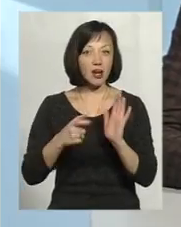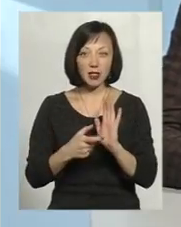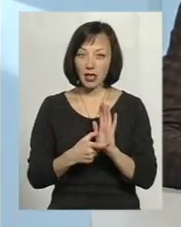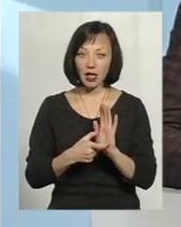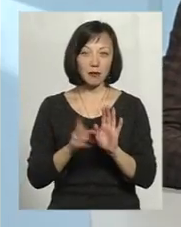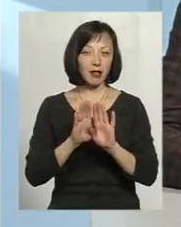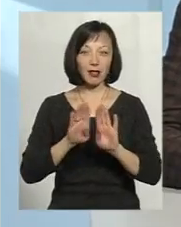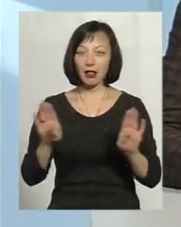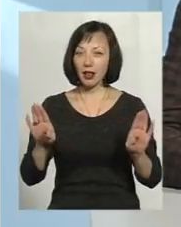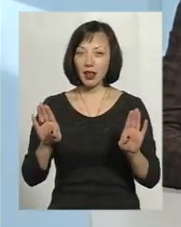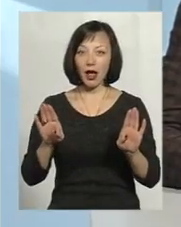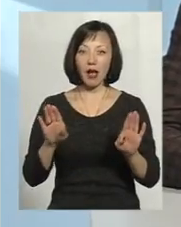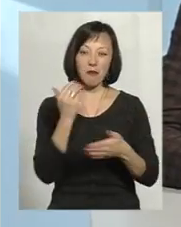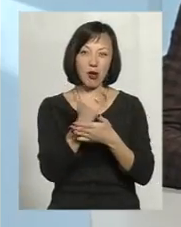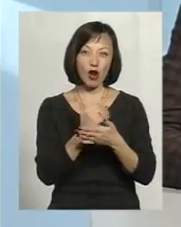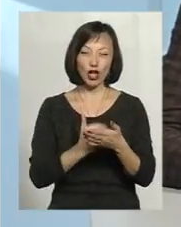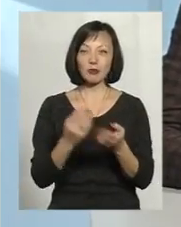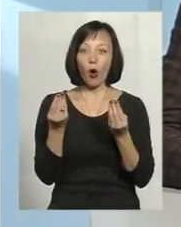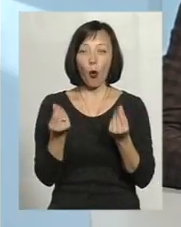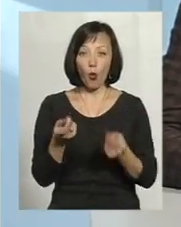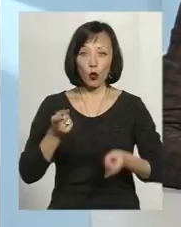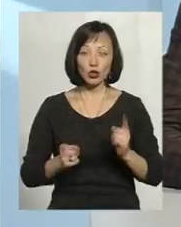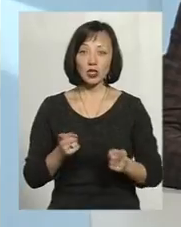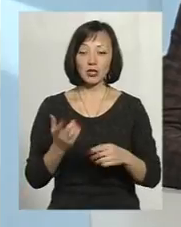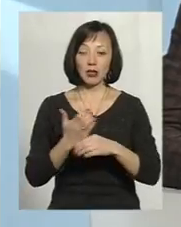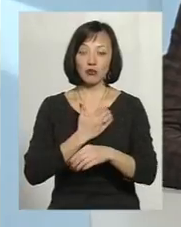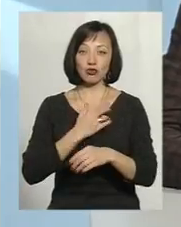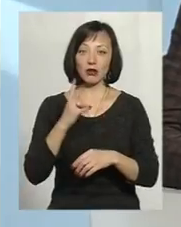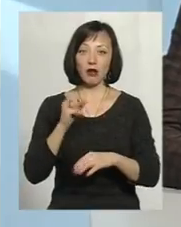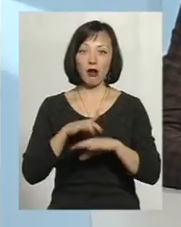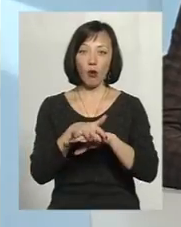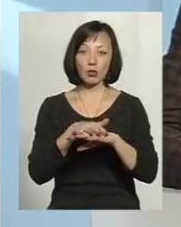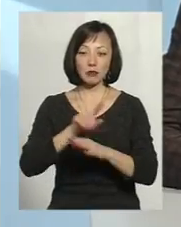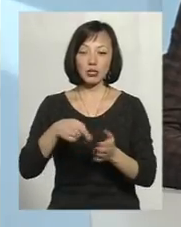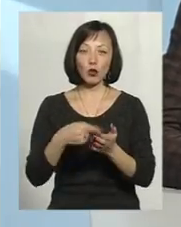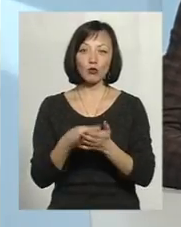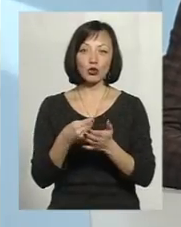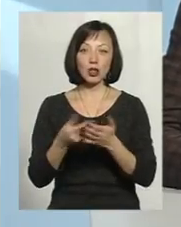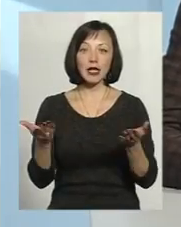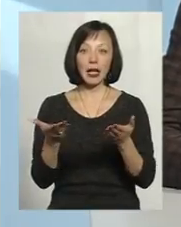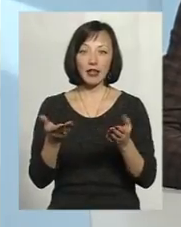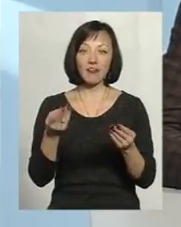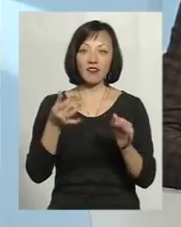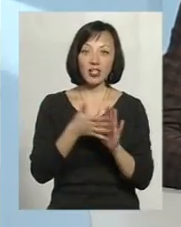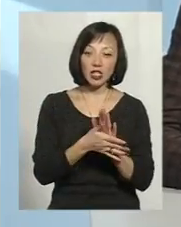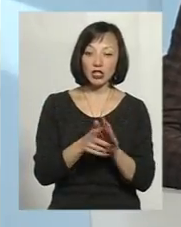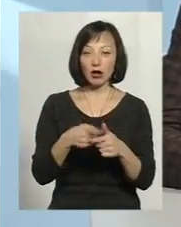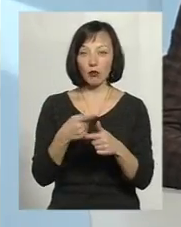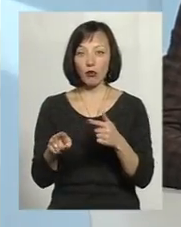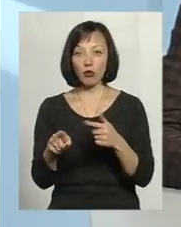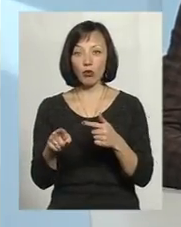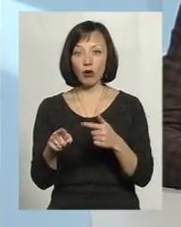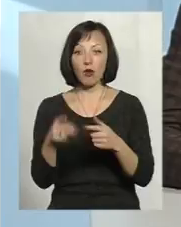не мережами і так далі. Це кошти, які надійшли на рахунки міського бюджету, які витрачені чи витрачають